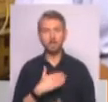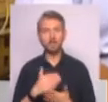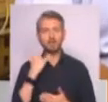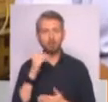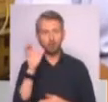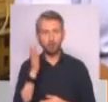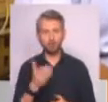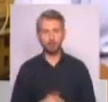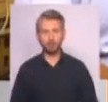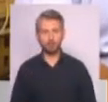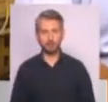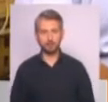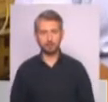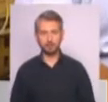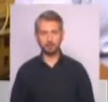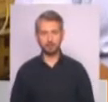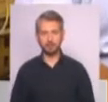дзвінок, слухаємо вас.